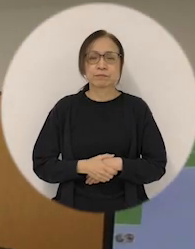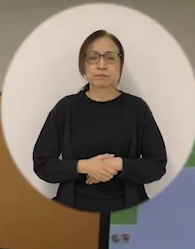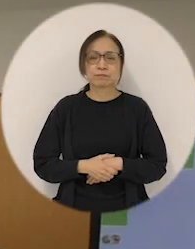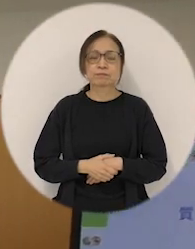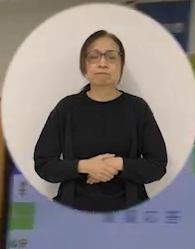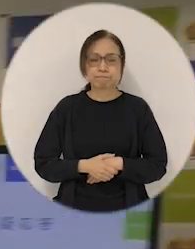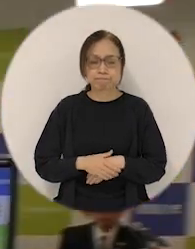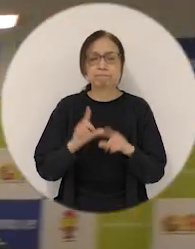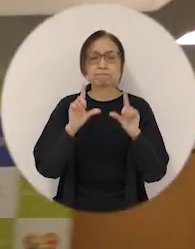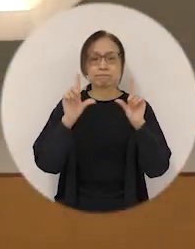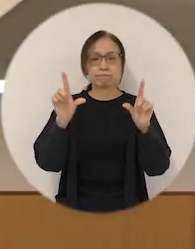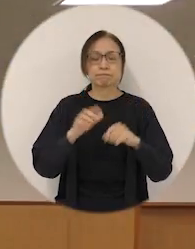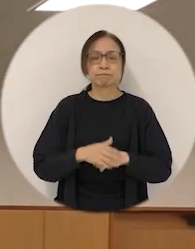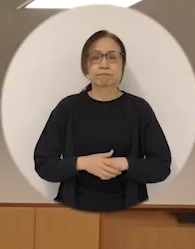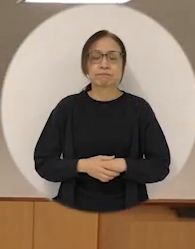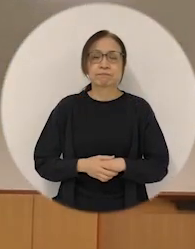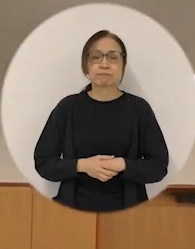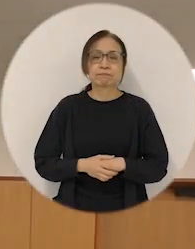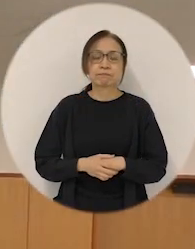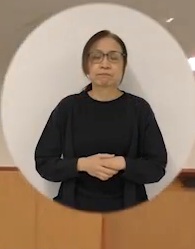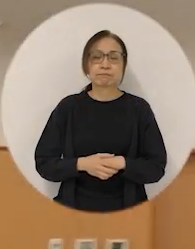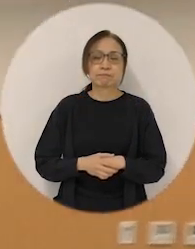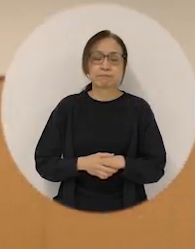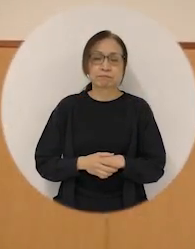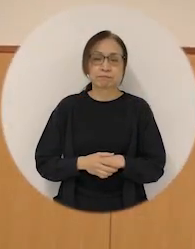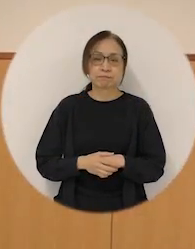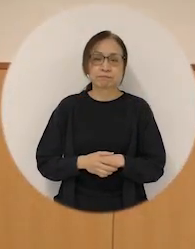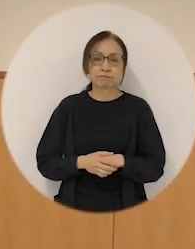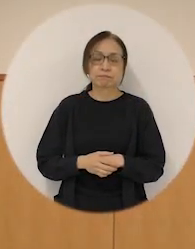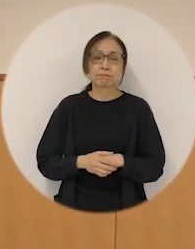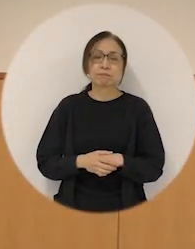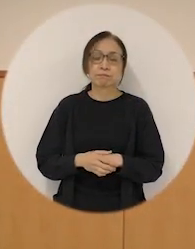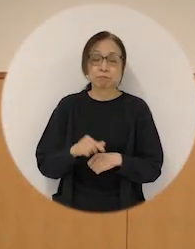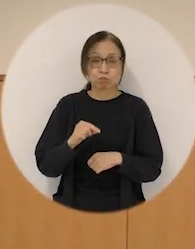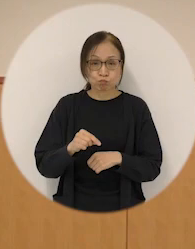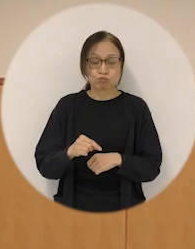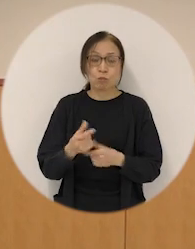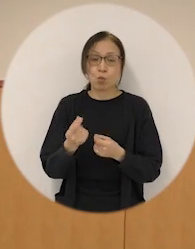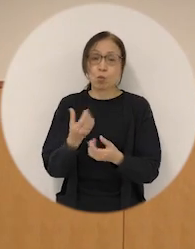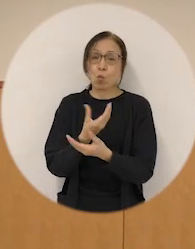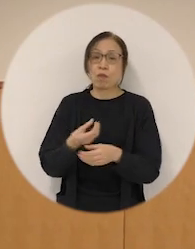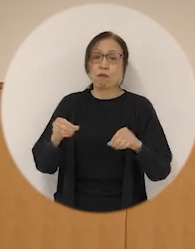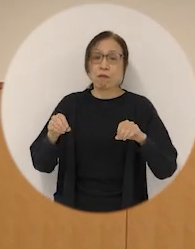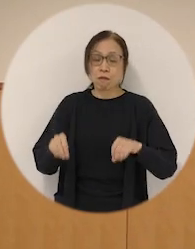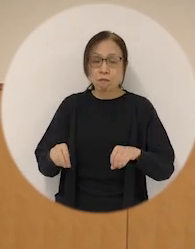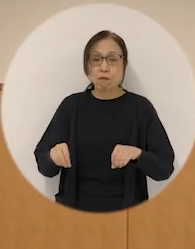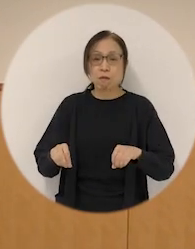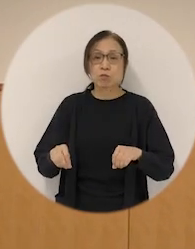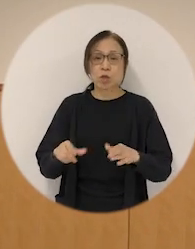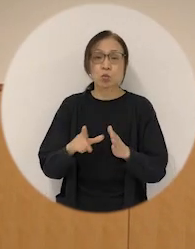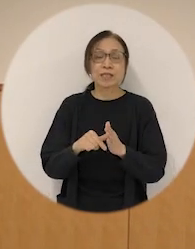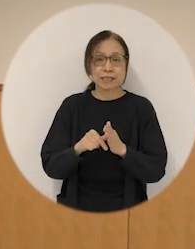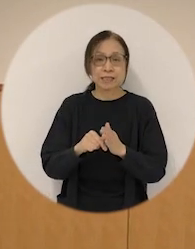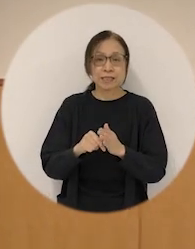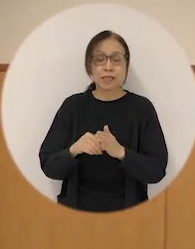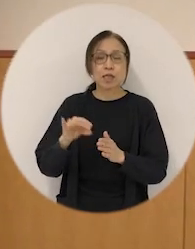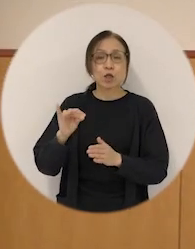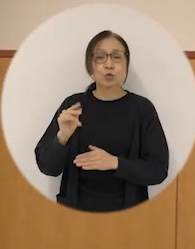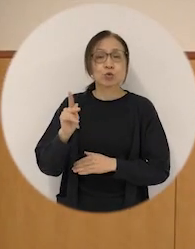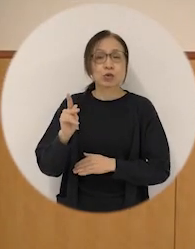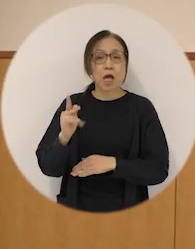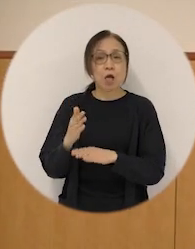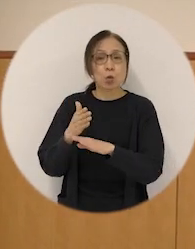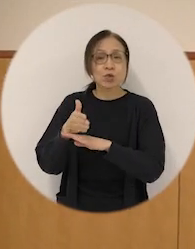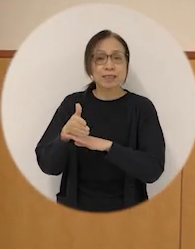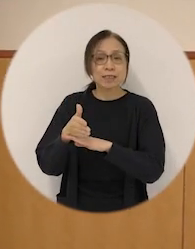はい、これに関しては協定を結ばせていただいたときに、塚越つぶらや